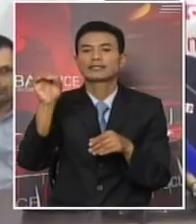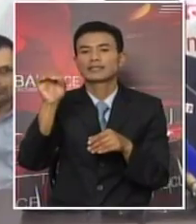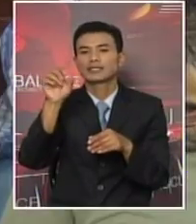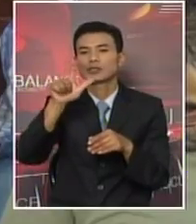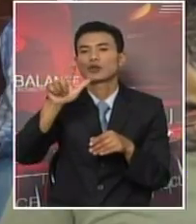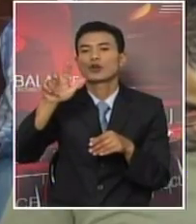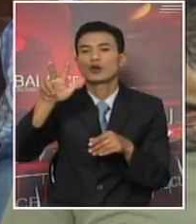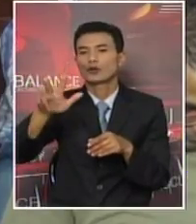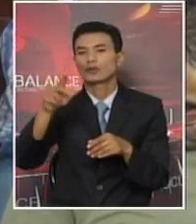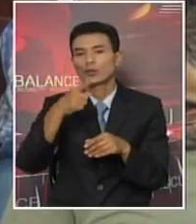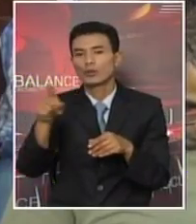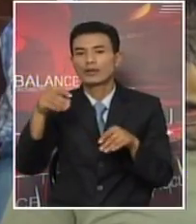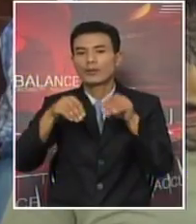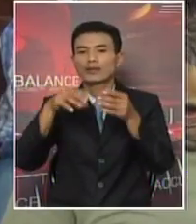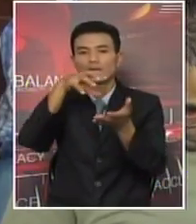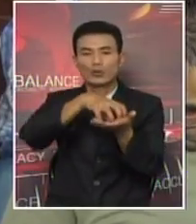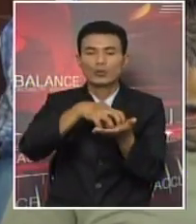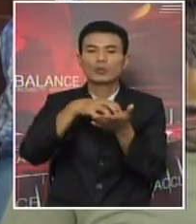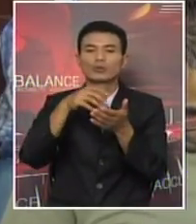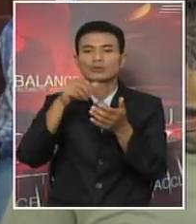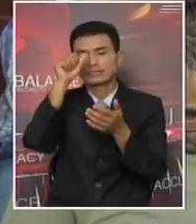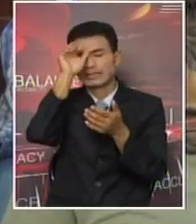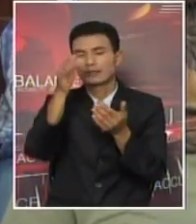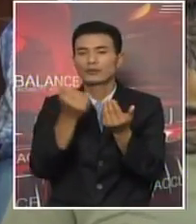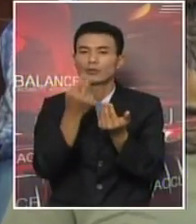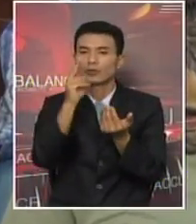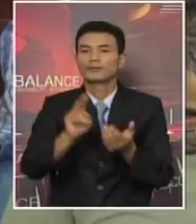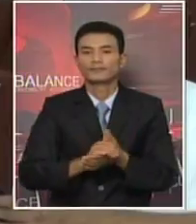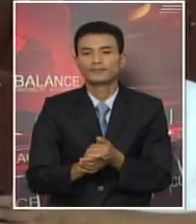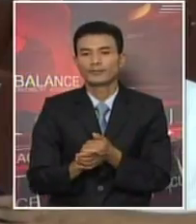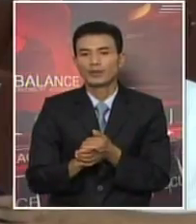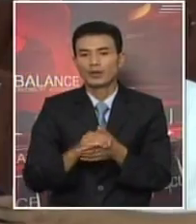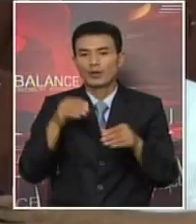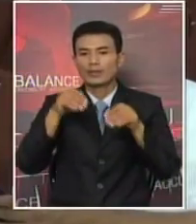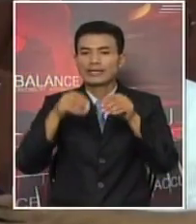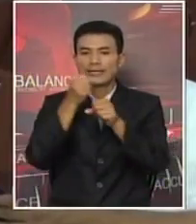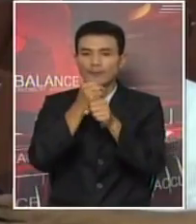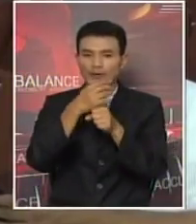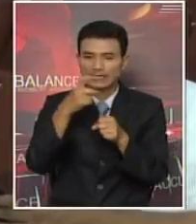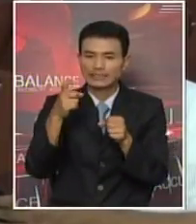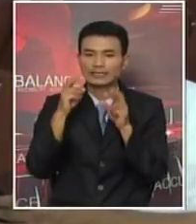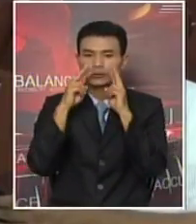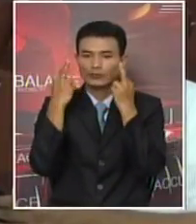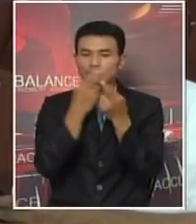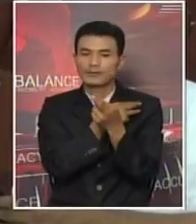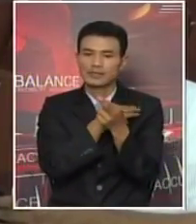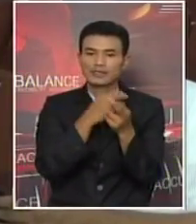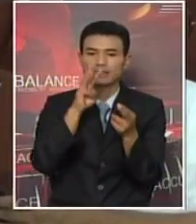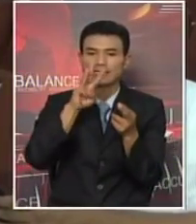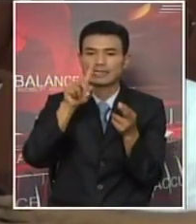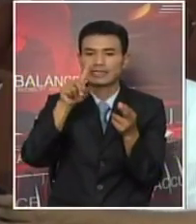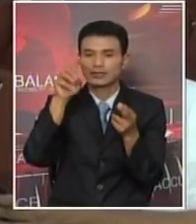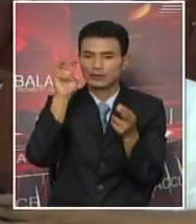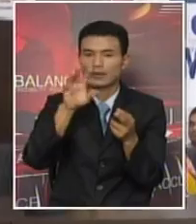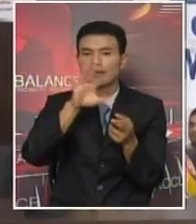3578 मतदान केन्द्रको व्यवस्था गरिएको जानकारी दिए। आयोगले मतदान कार्यका लागि सुरक्षाकर्मी बाहेक 31,500